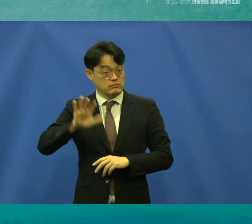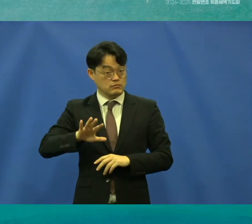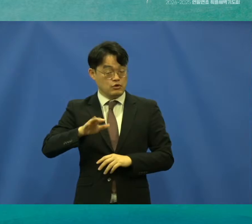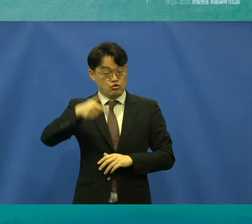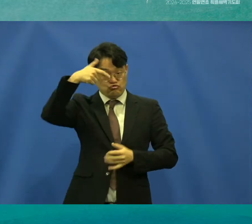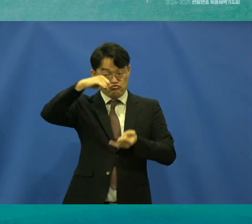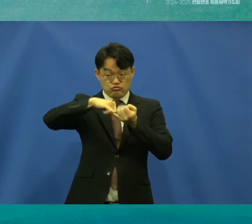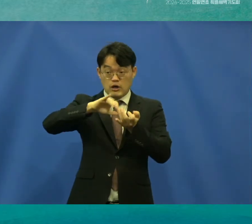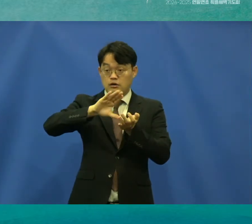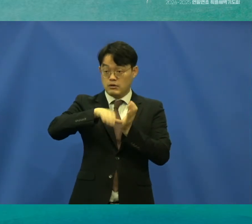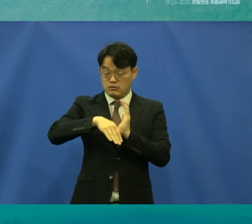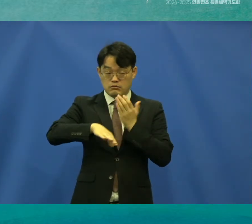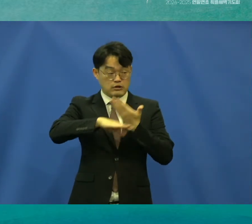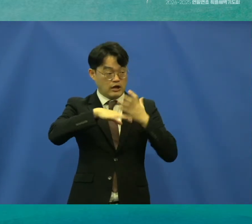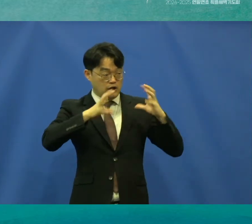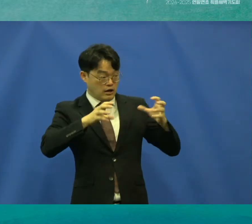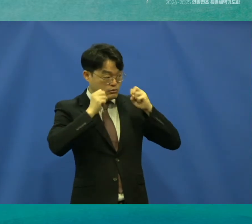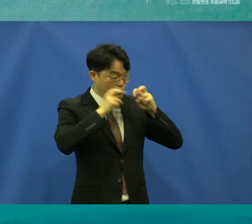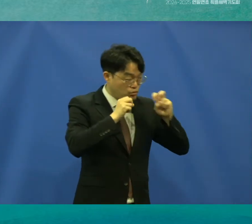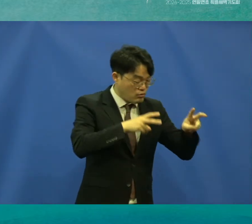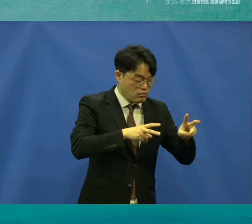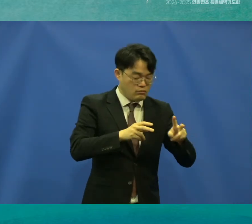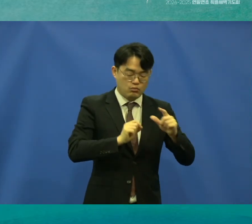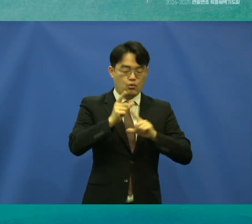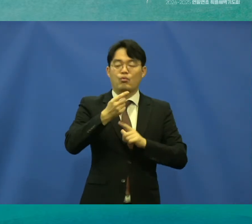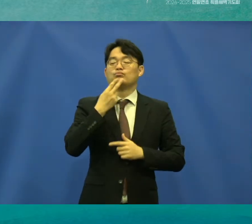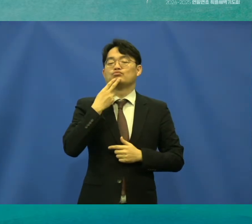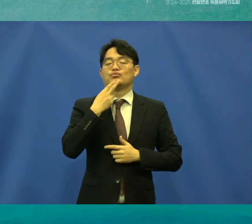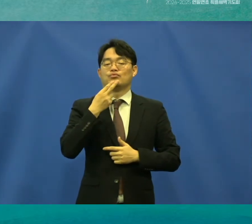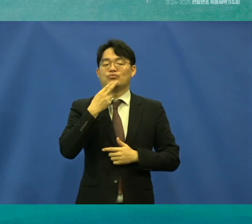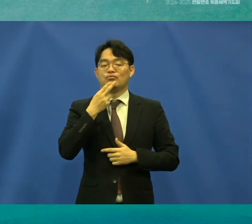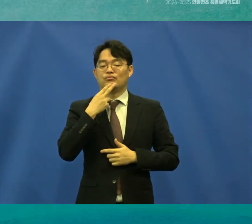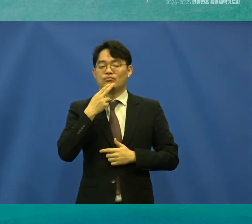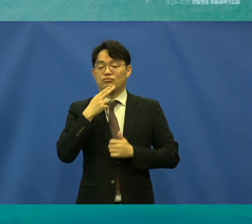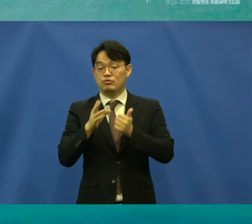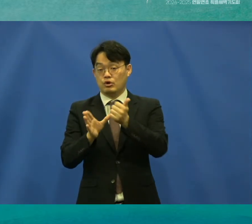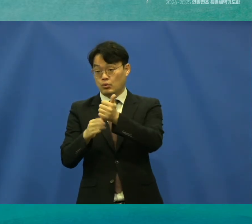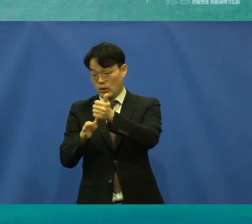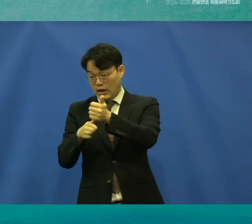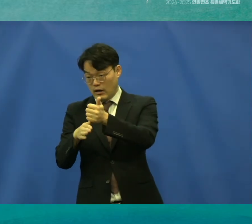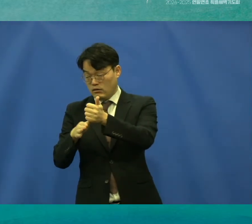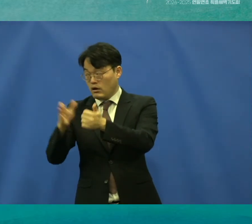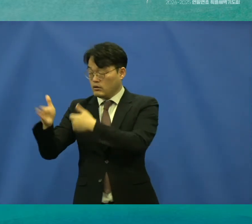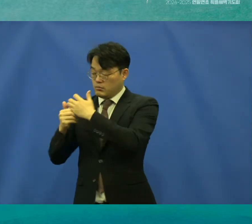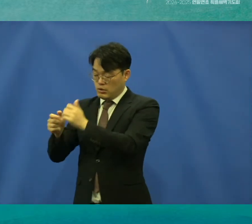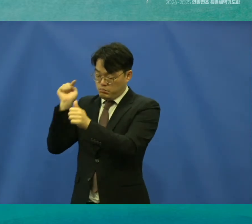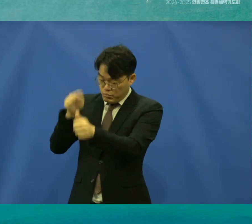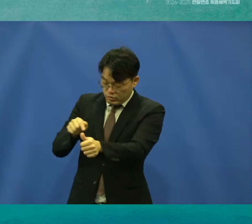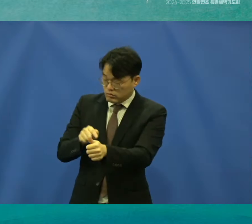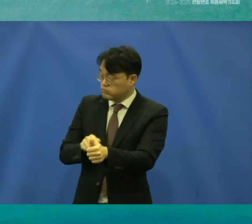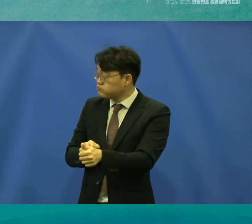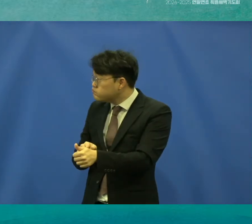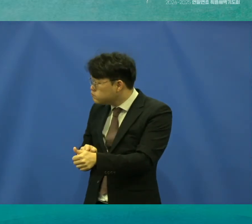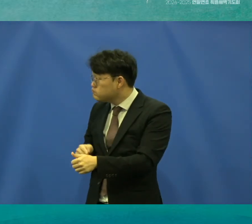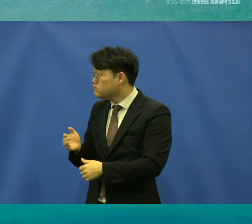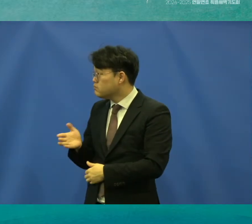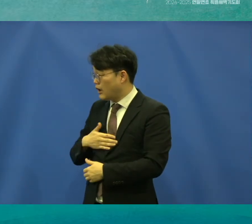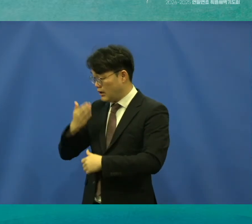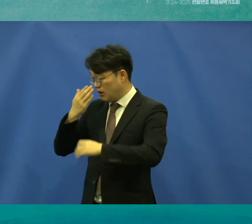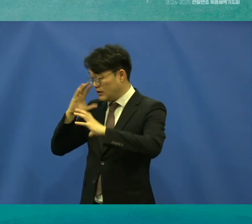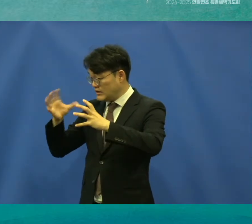요나에게 주어진 이 이방 니느웨를 향한 미션은 너무 낯선 것이었습니다.